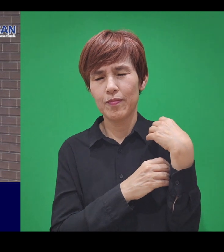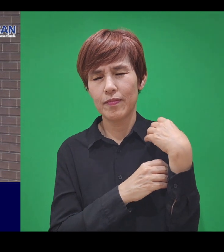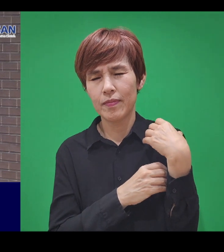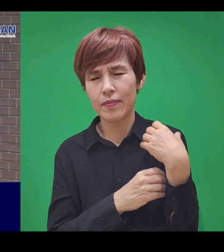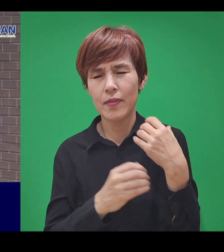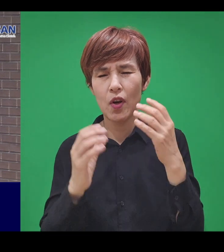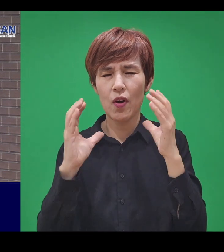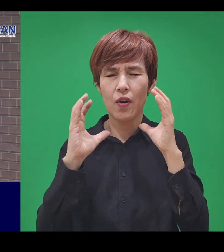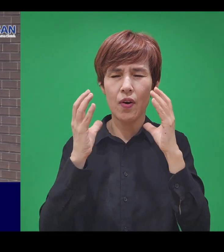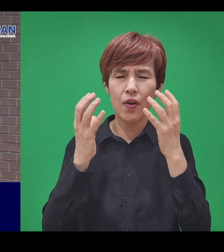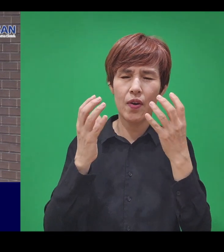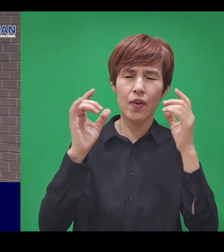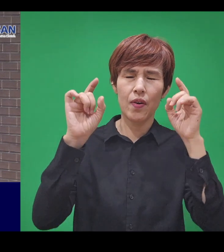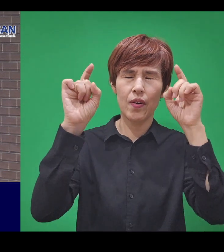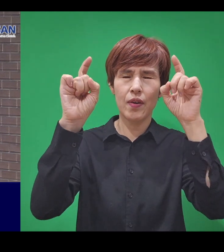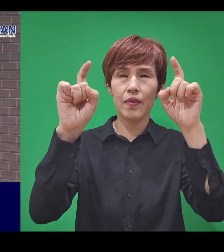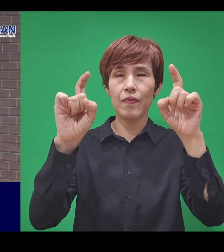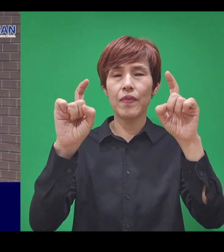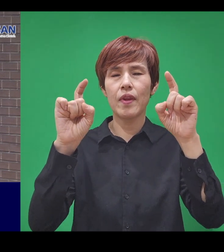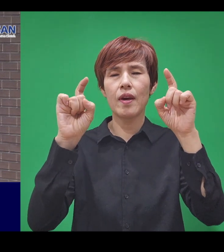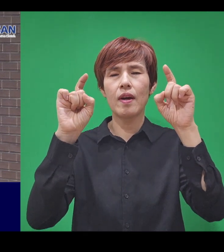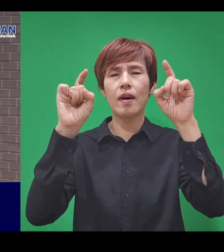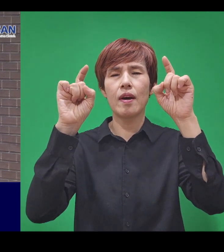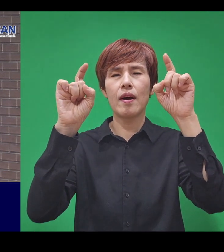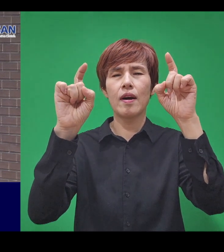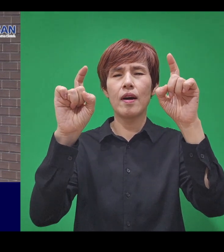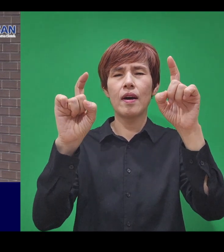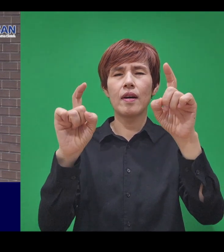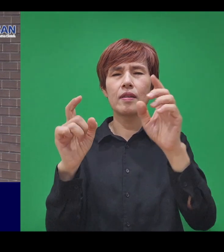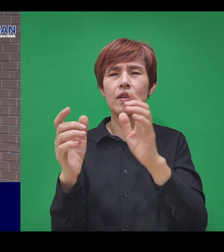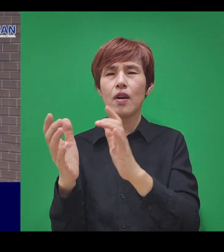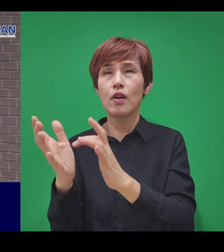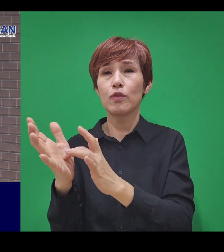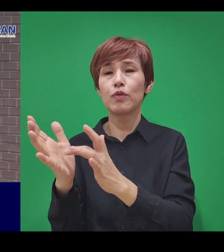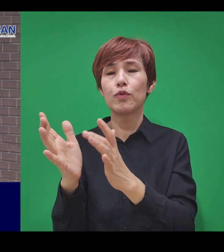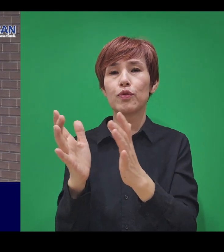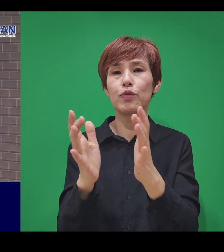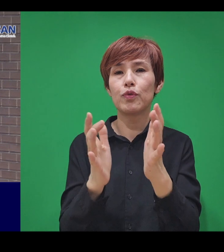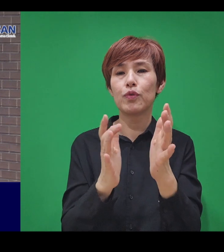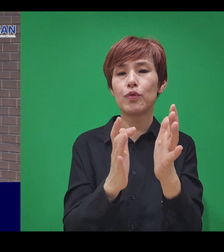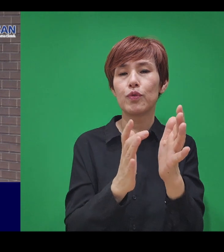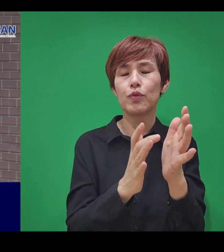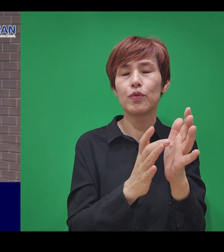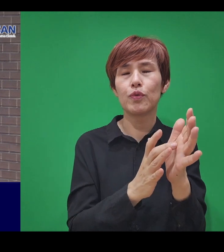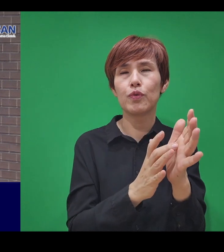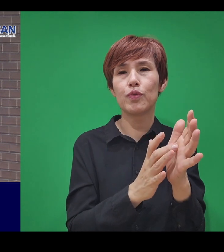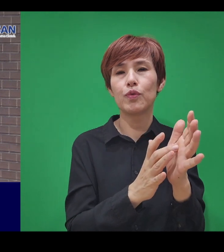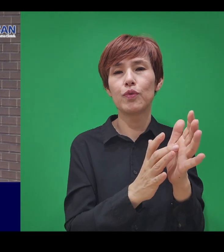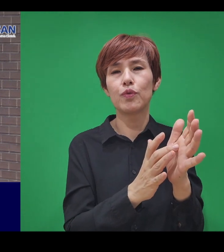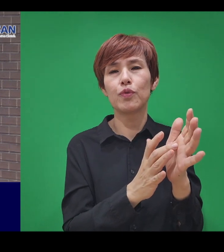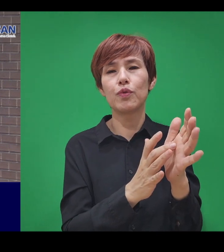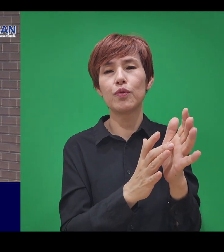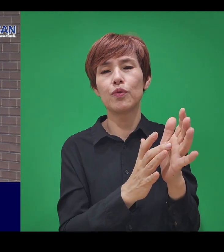어린 양 예수, 어린 양 예수,